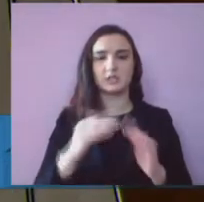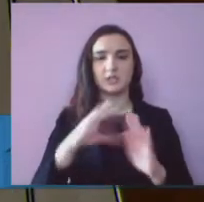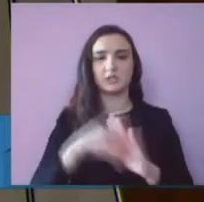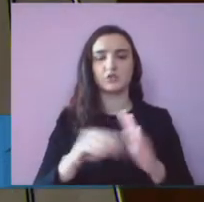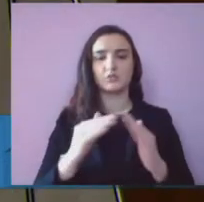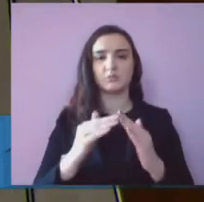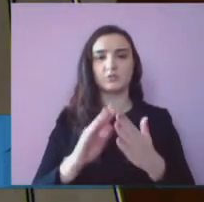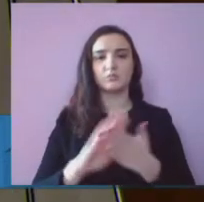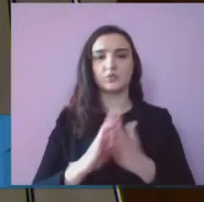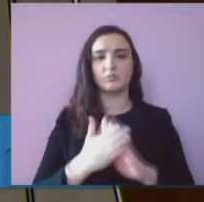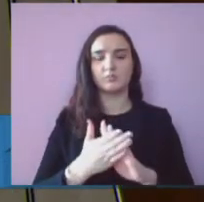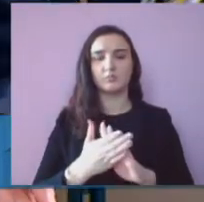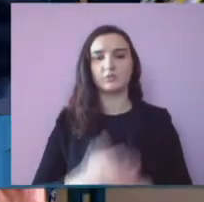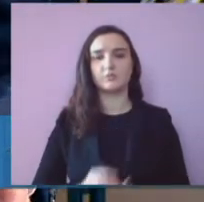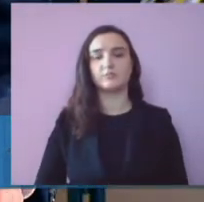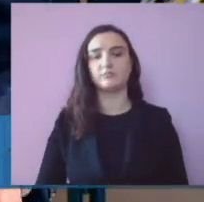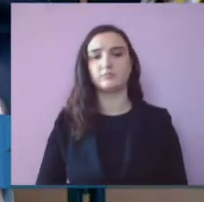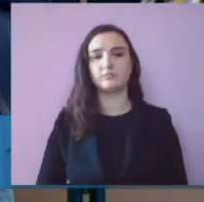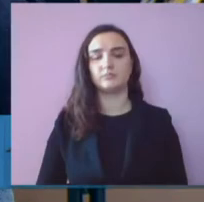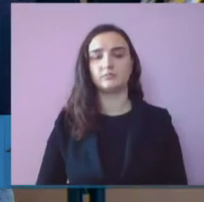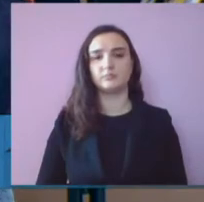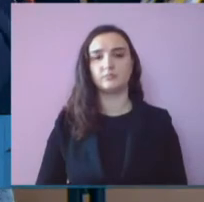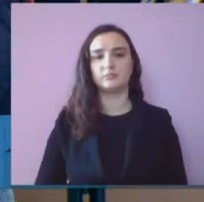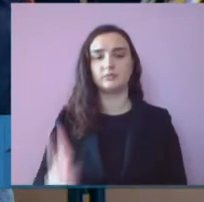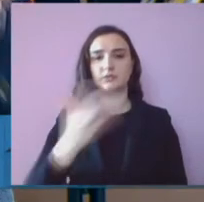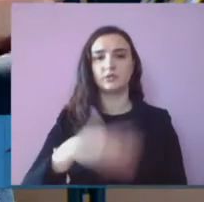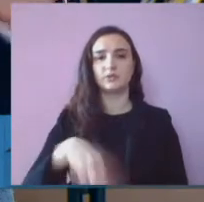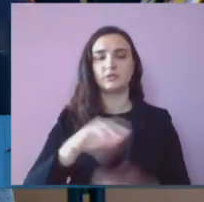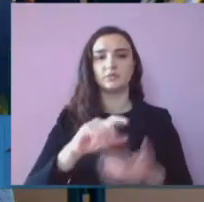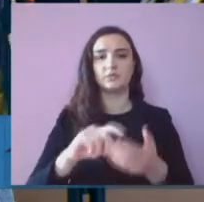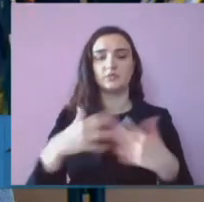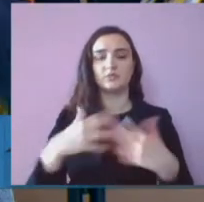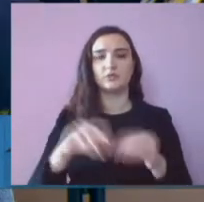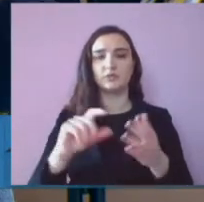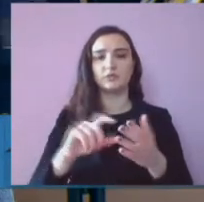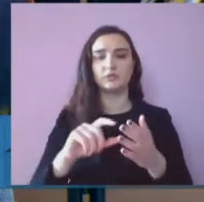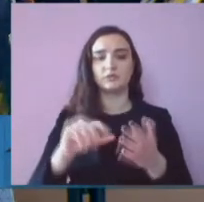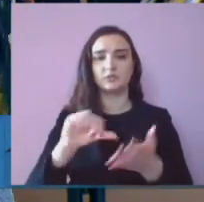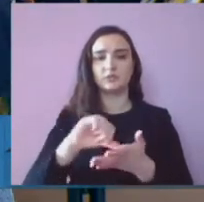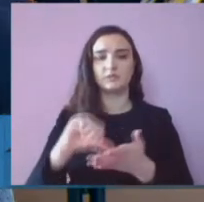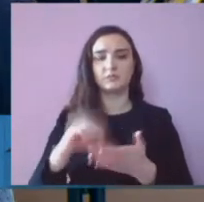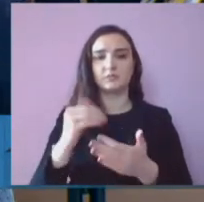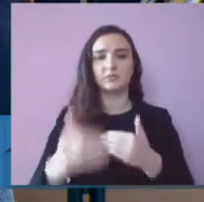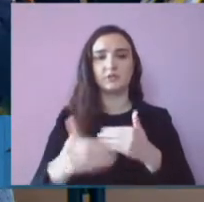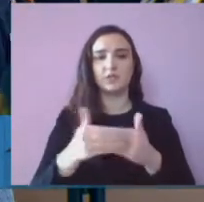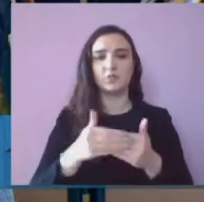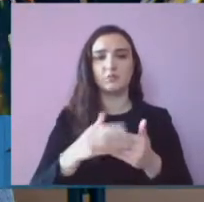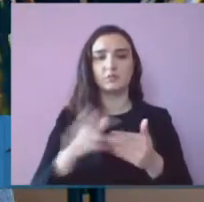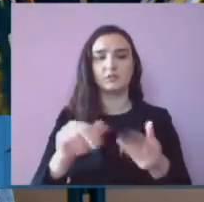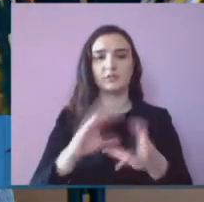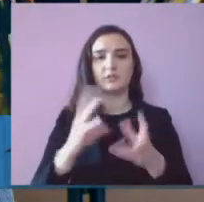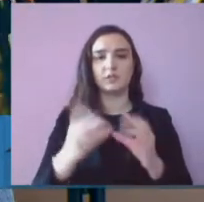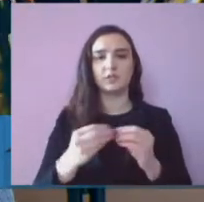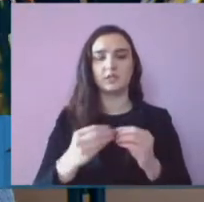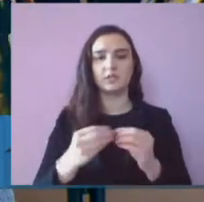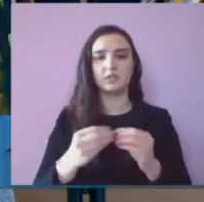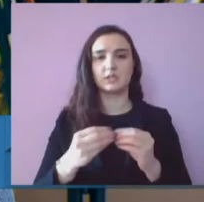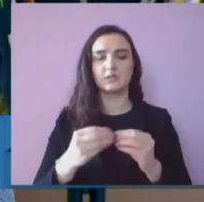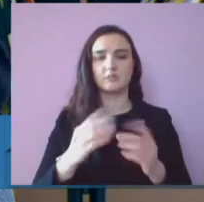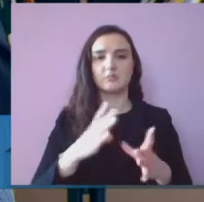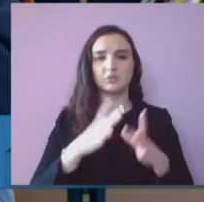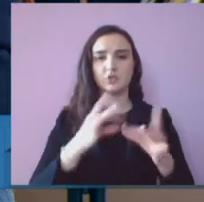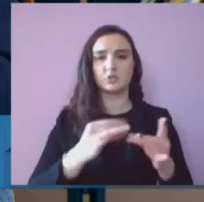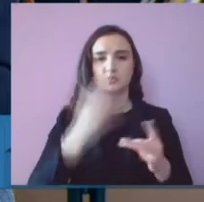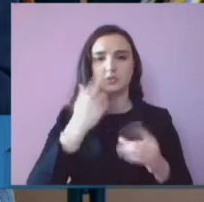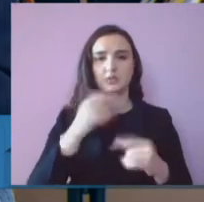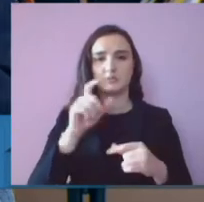პირობებში, მთელ ოჯახის წევრებს და მათ შორის ყველაზე მისთვის ყველაზე ახლობელ და ყველაზე ღრმად მიჯაჭვულ ადამიანს, ეს არის დედა,